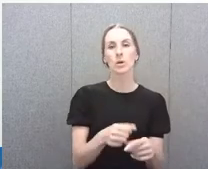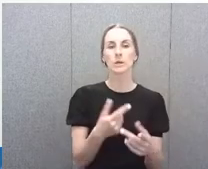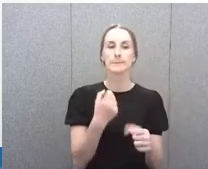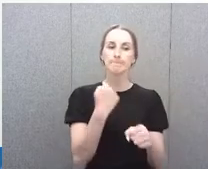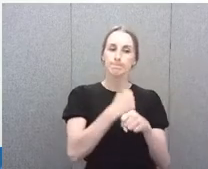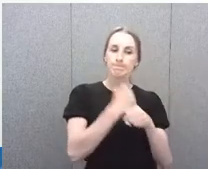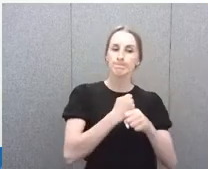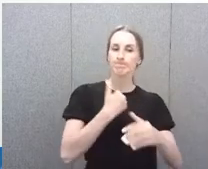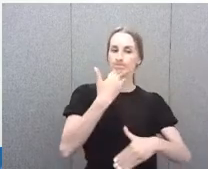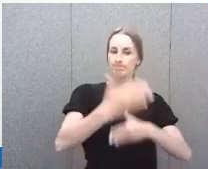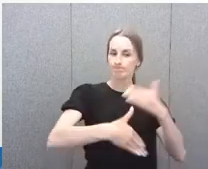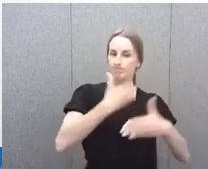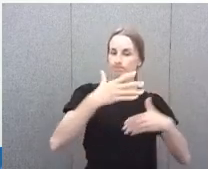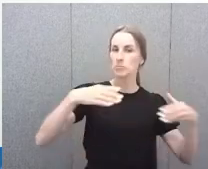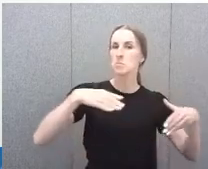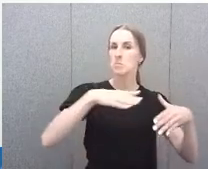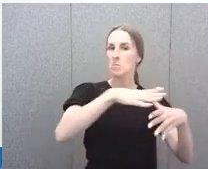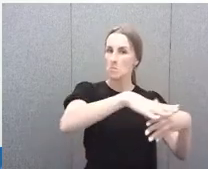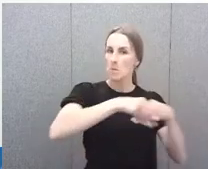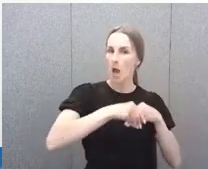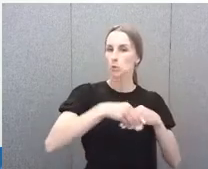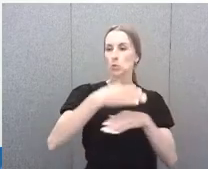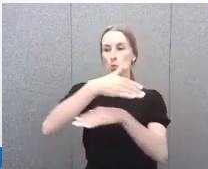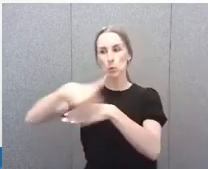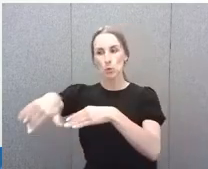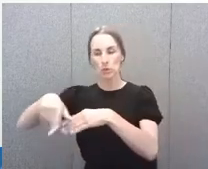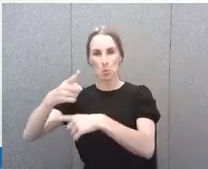правда, очень важен, чтобы мы могли как-то